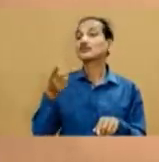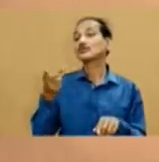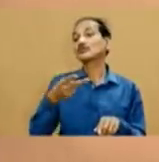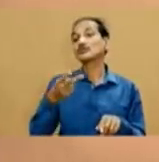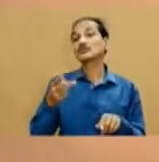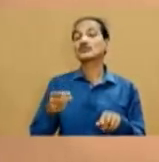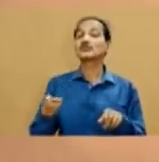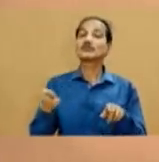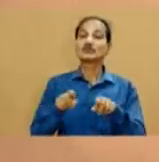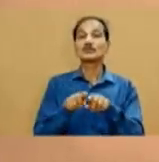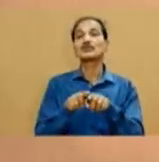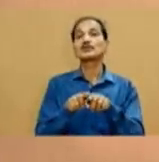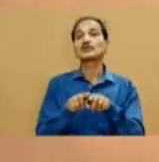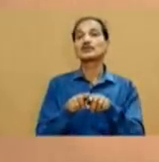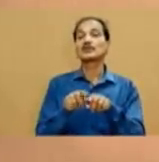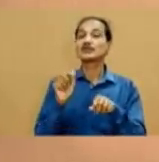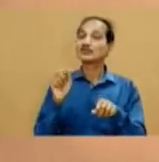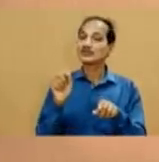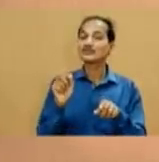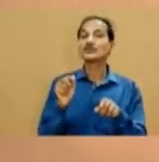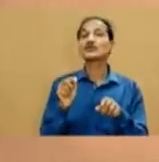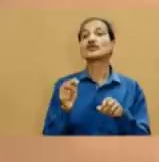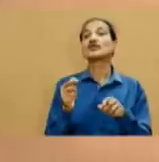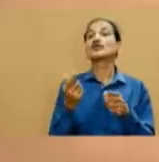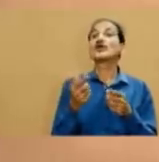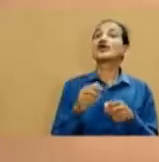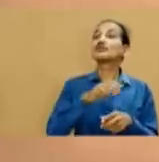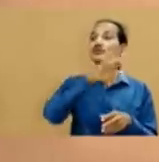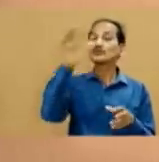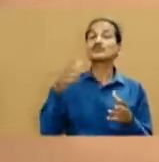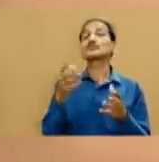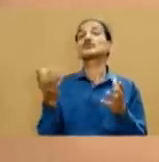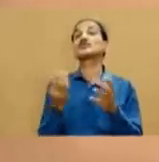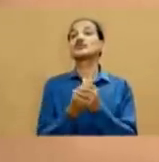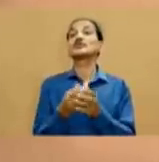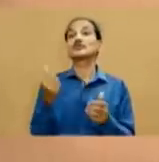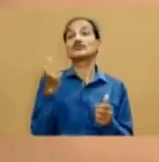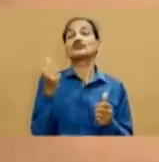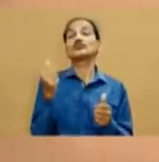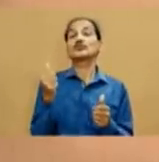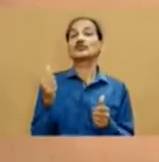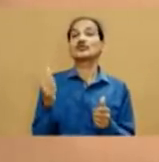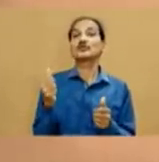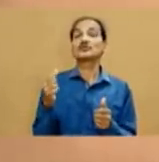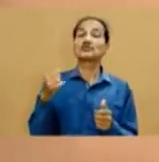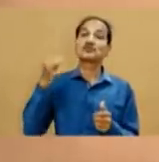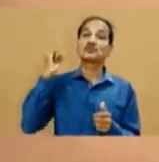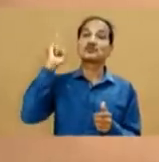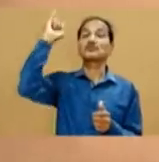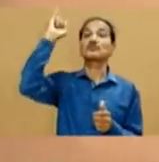ପରିବାର, ଆପଣ, ଜାତି, ସମାଜ, ବିଶ୍ୱ ଏ ଯୁଦ୍ଧରେ ଜୟୀ ହେବ। ସୁସ୍ଥ ରହନ୍ତୁ, ନିରାପଦ ରହନ୍ତୁ।